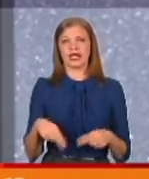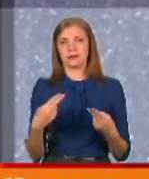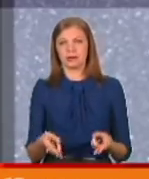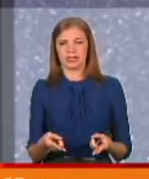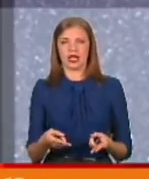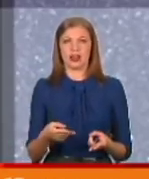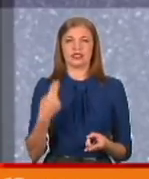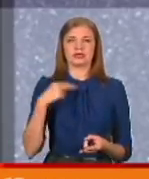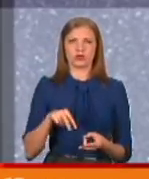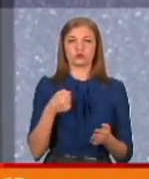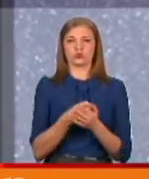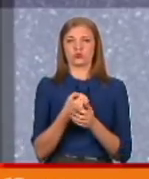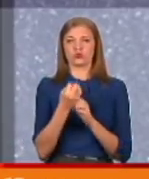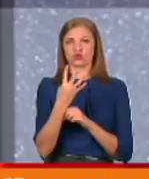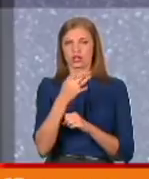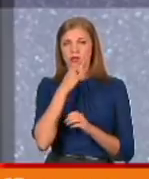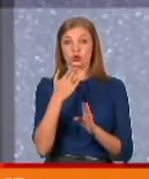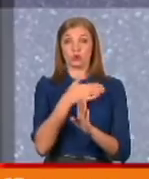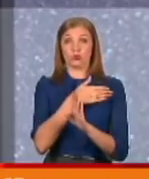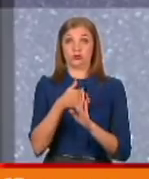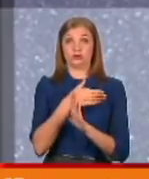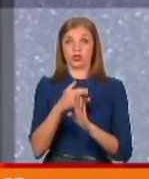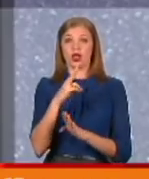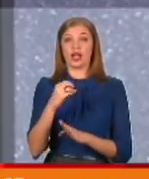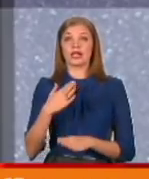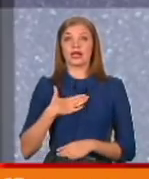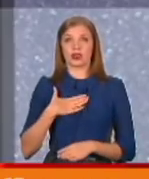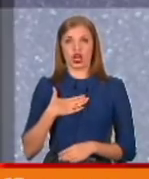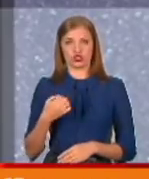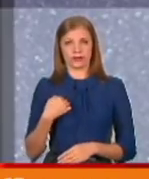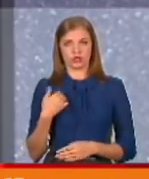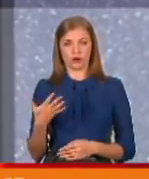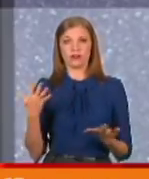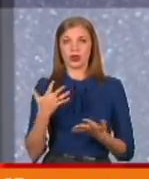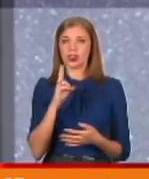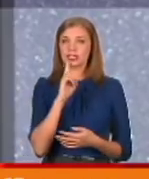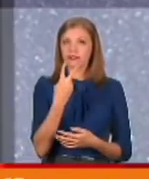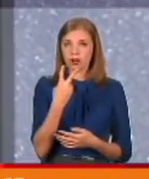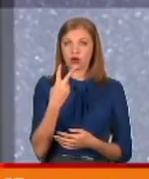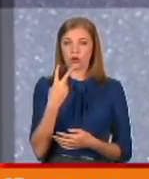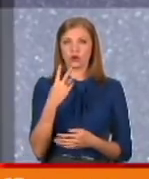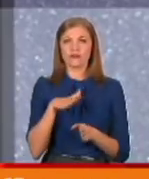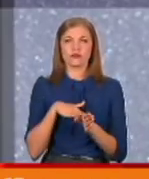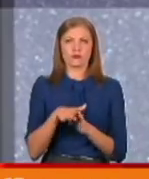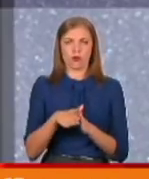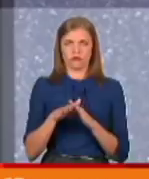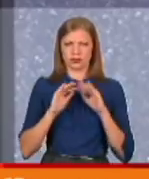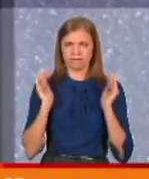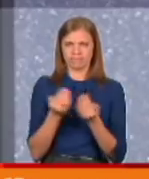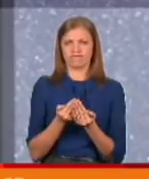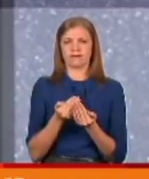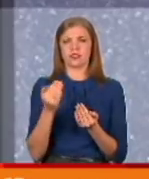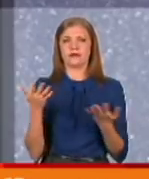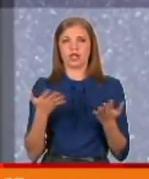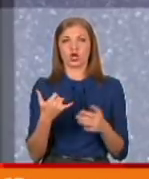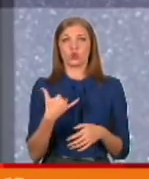кримінал, засуджені до 14-го року. Але наших військових, яких 2 роки тримають в повній ізоляції, і